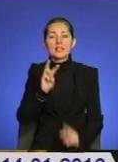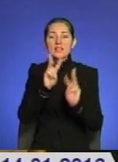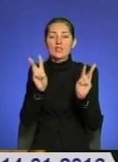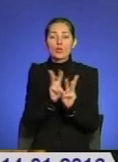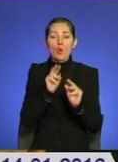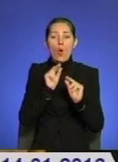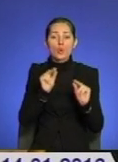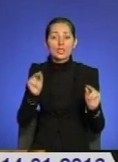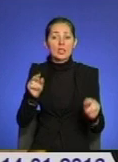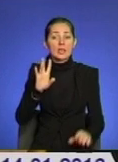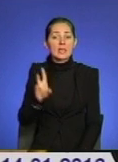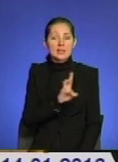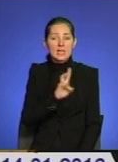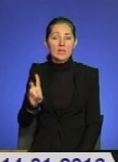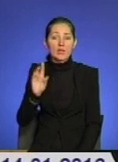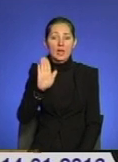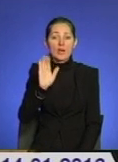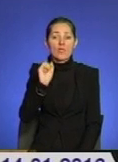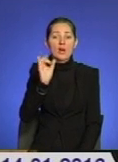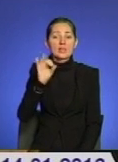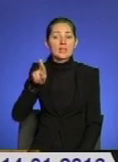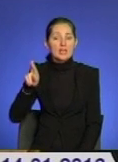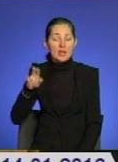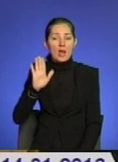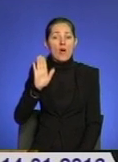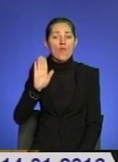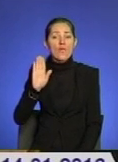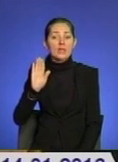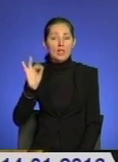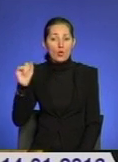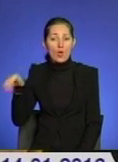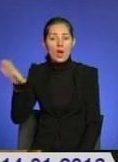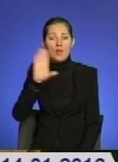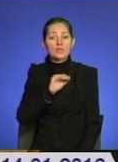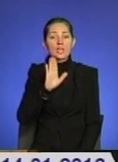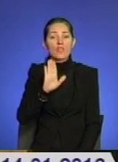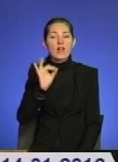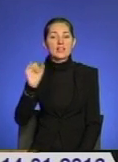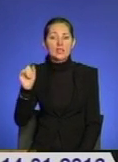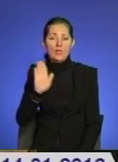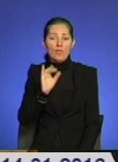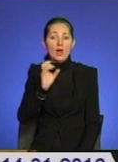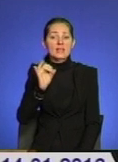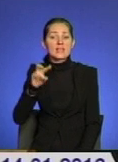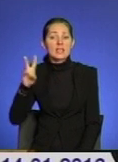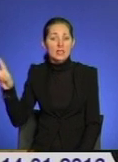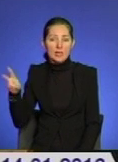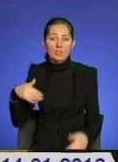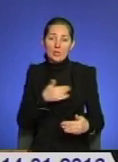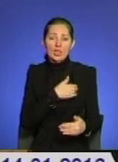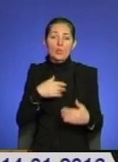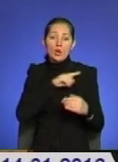церкви, Василія Великого. Це всіх Василів і Василин. Зичимо вам найперше, це міцного-міцного